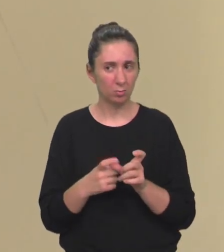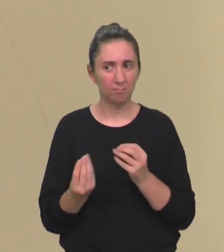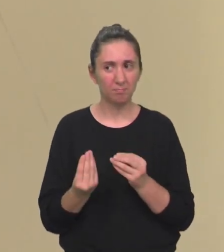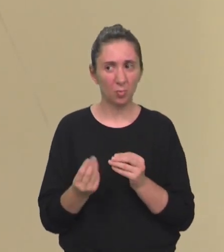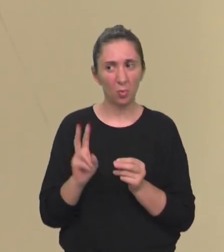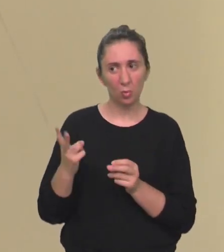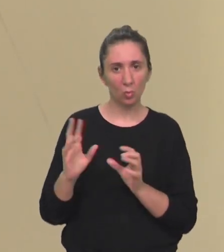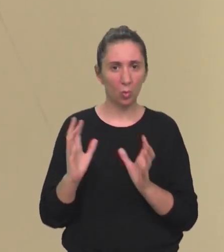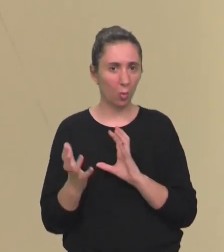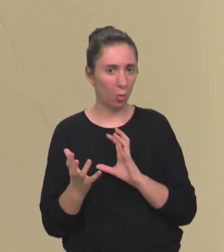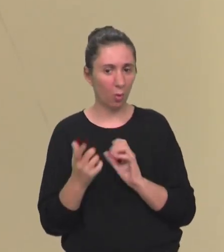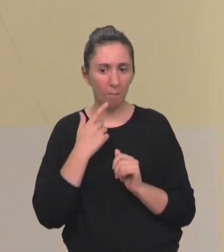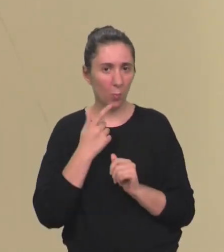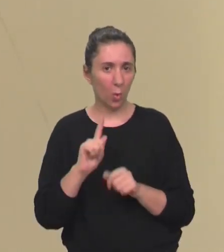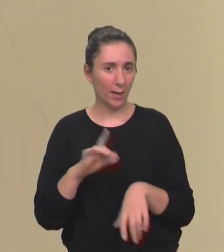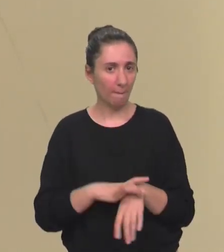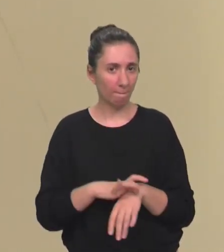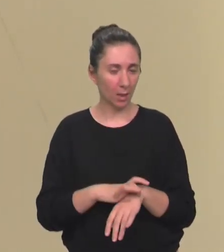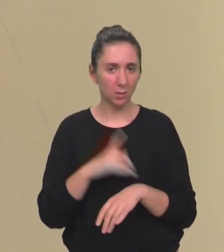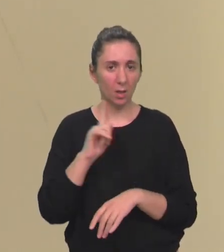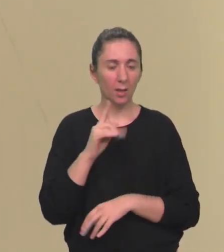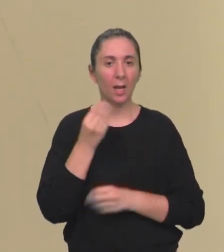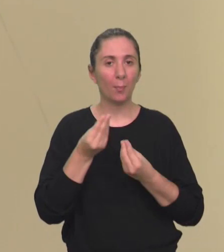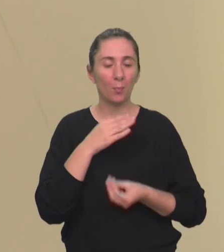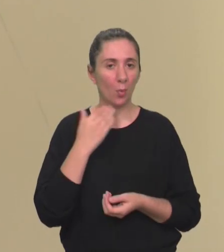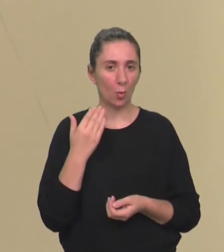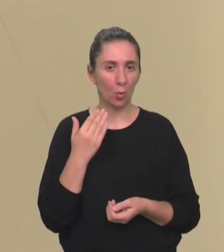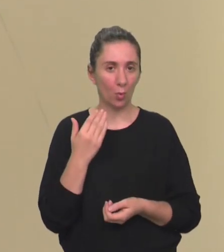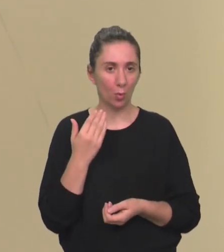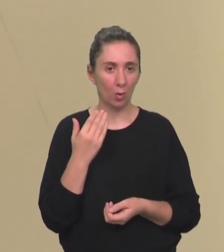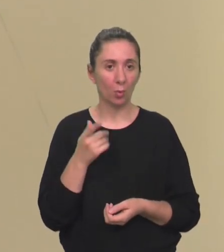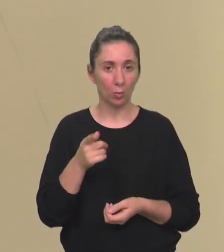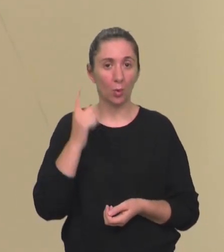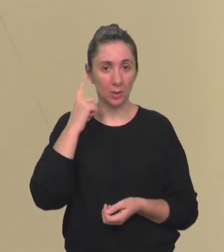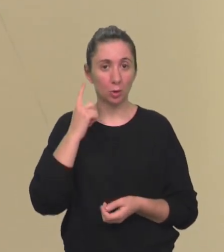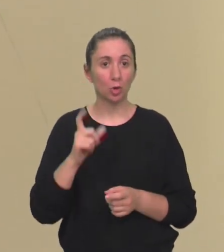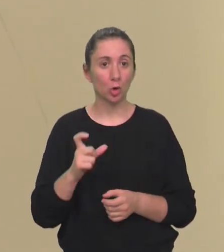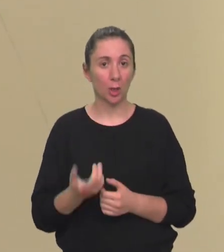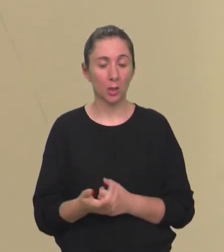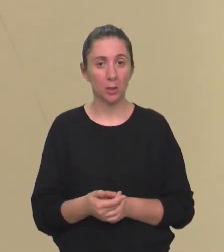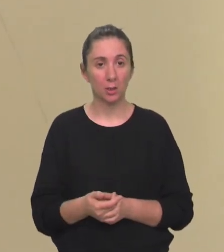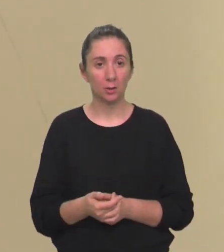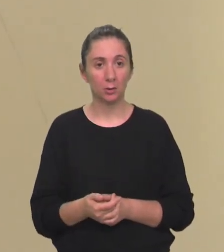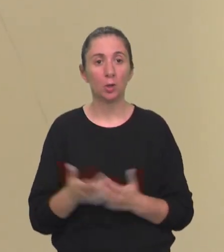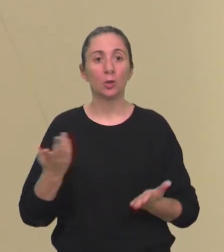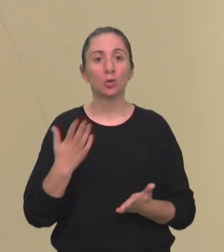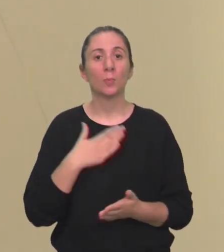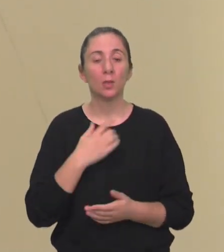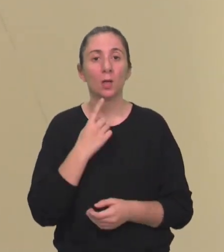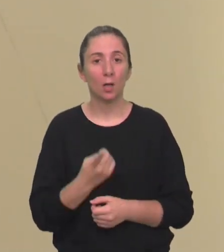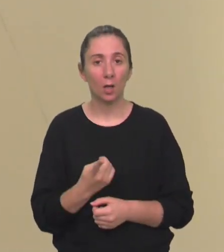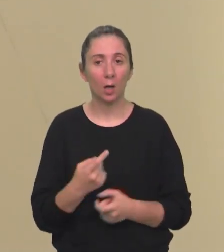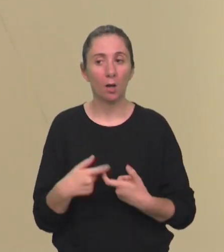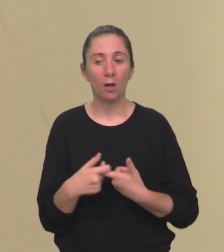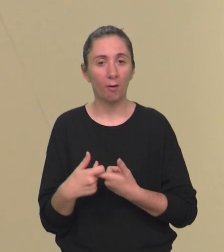neke druge perspektive koje nije nužno medicinska ne govori puno je itekako značajna činjenica. Ono što bih htjela